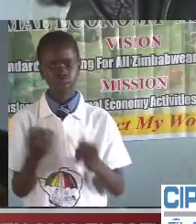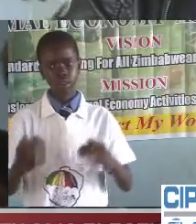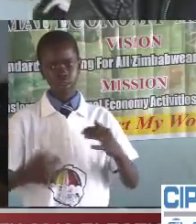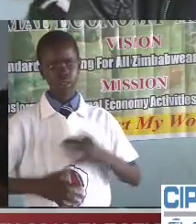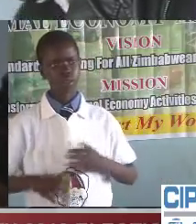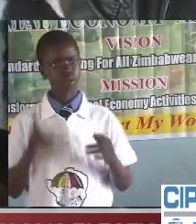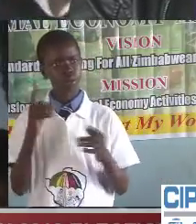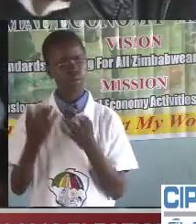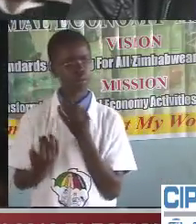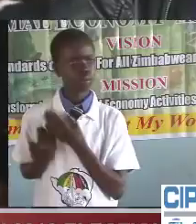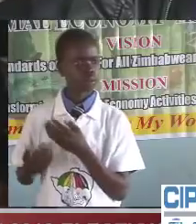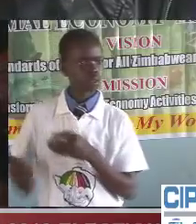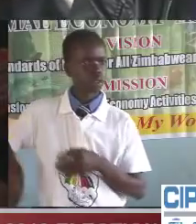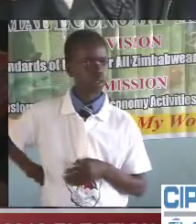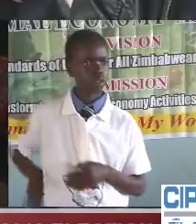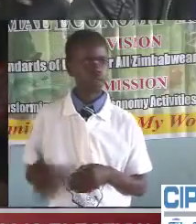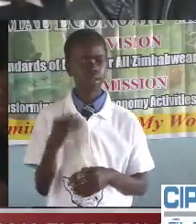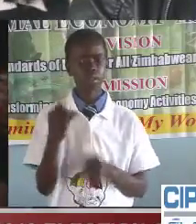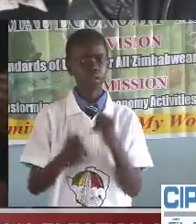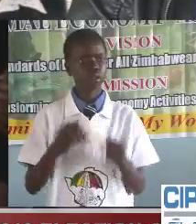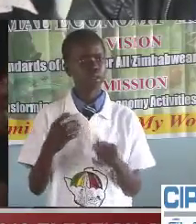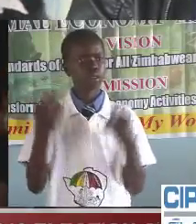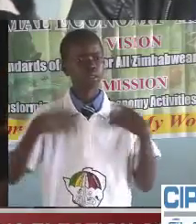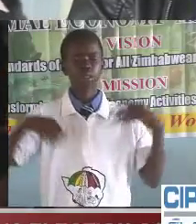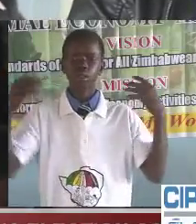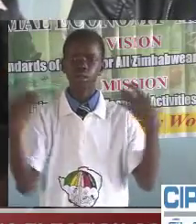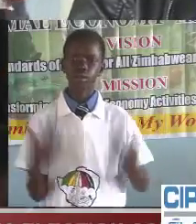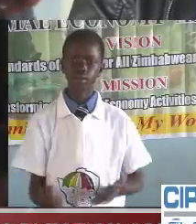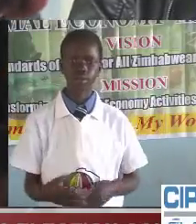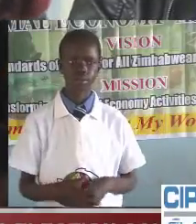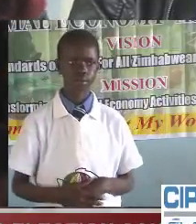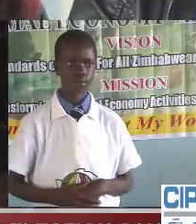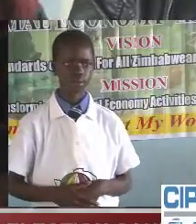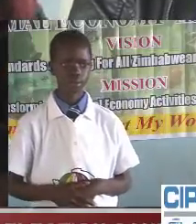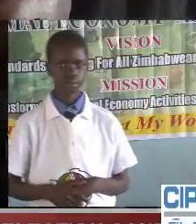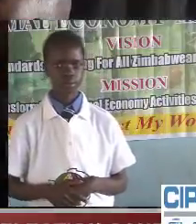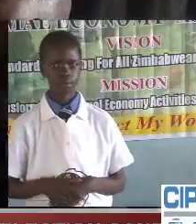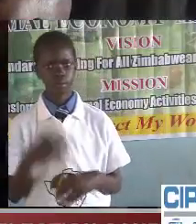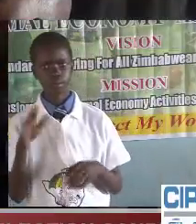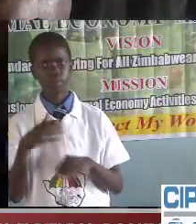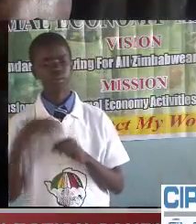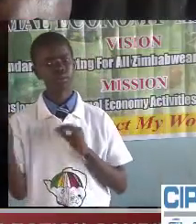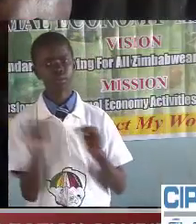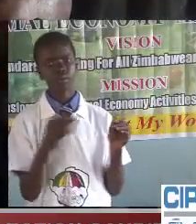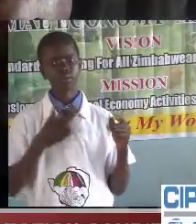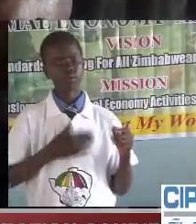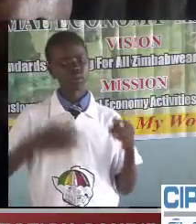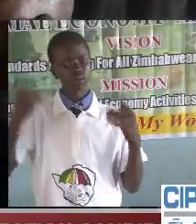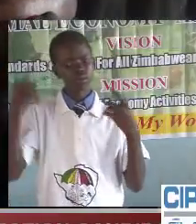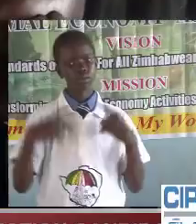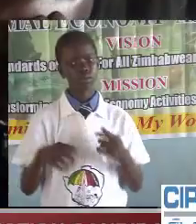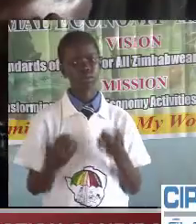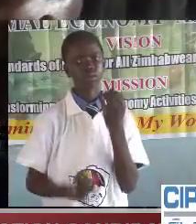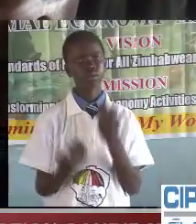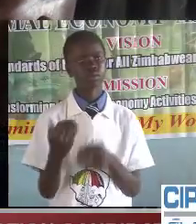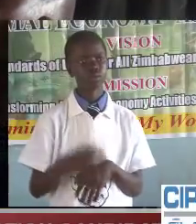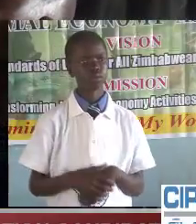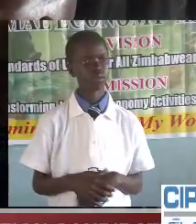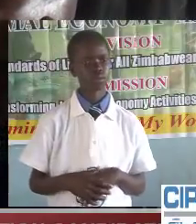mwana kumusana ndichitoshaya kuti ndozvita sei asi ndichitsvaga kuraramisa vana vangu